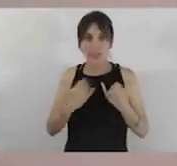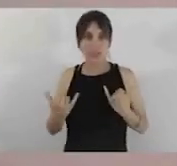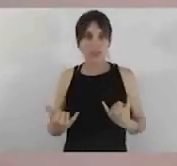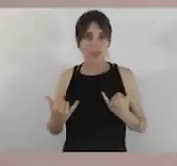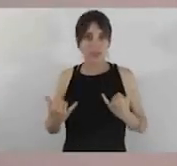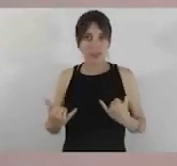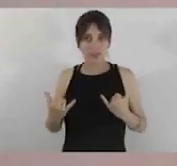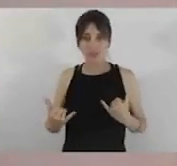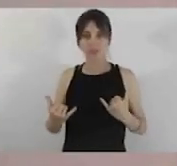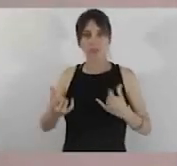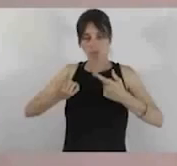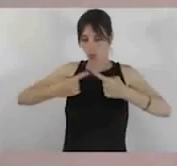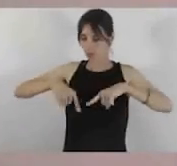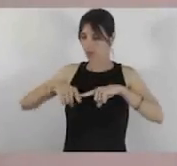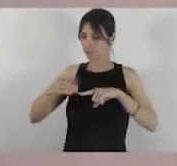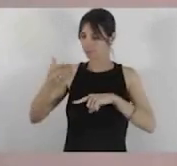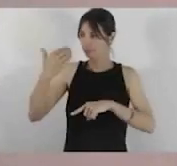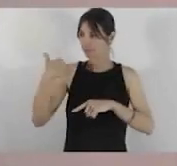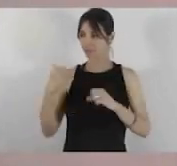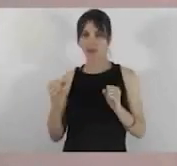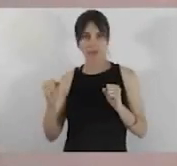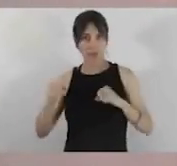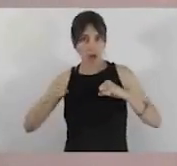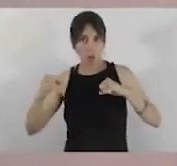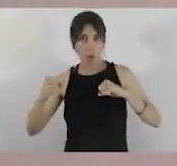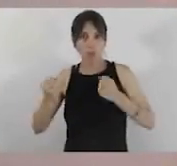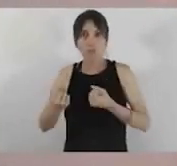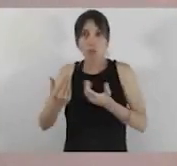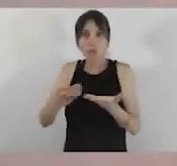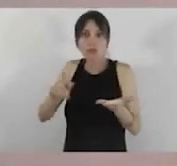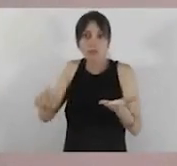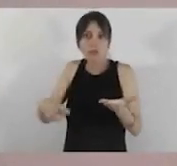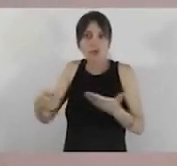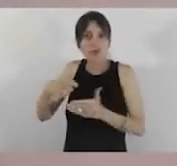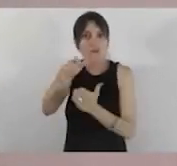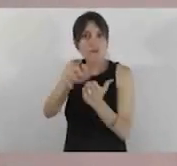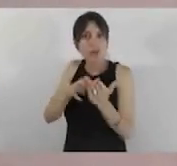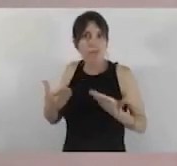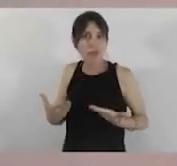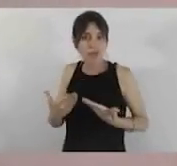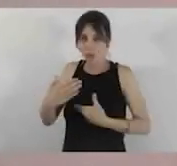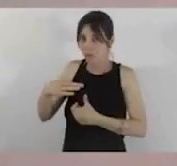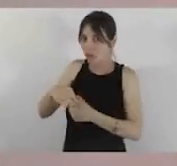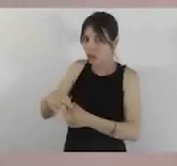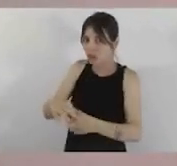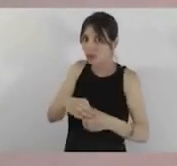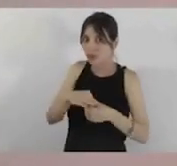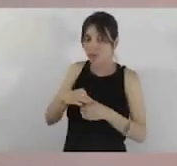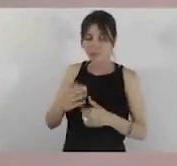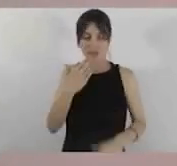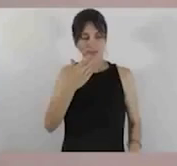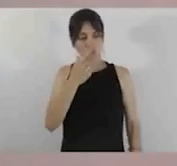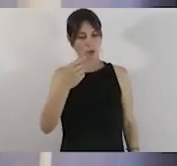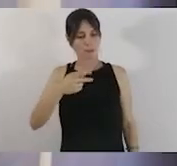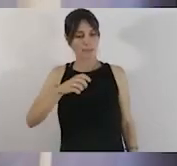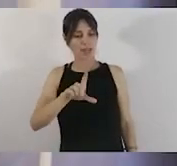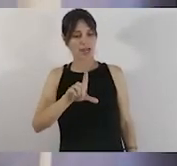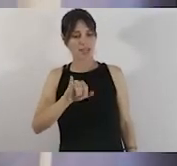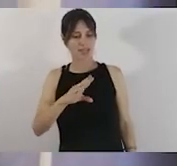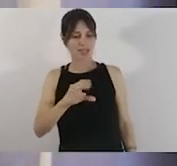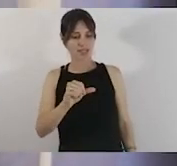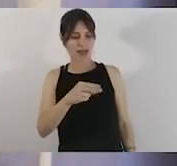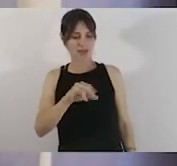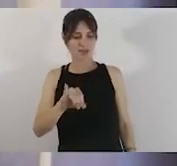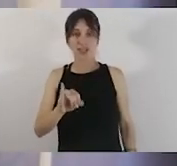a eu avis favorable de la commission, je vous propose, Madame la maire, de faire voter ces rapports. Merci Monsieur Pellicani. Je prends les